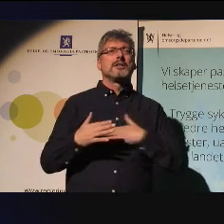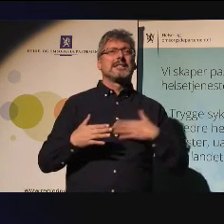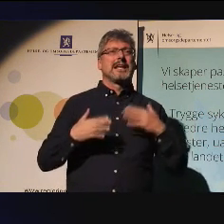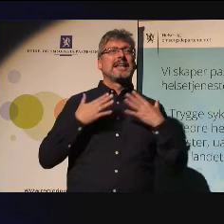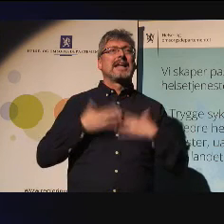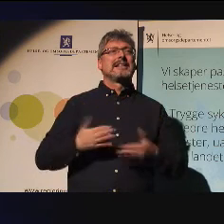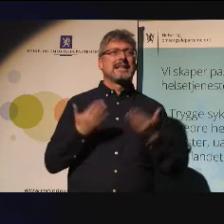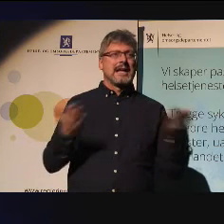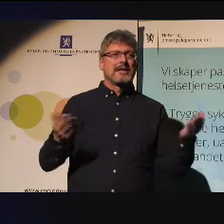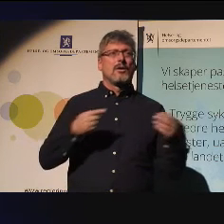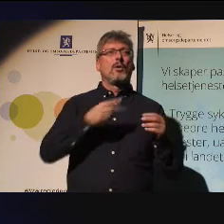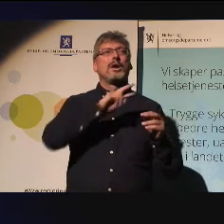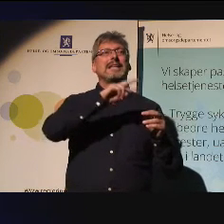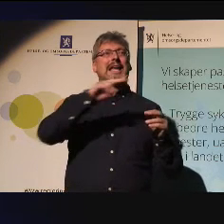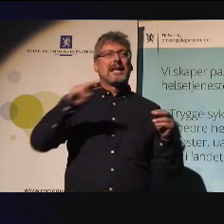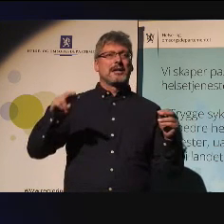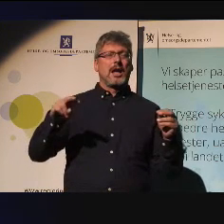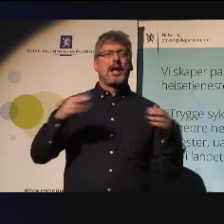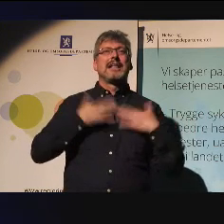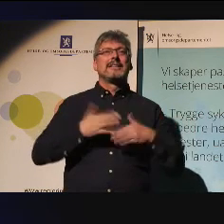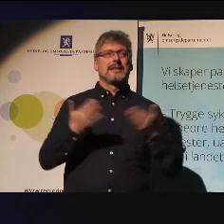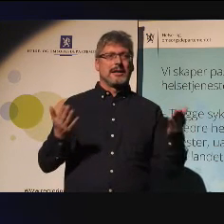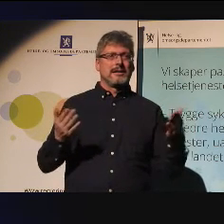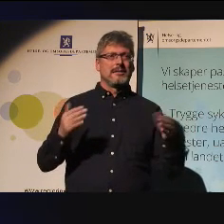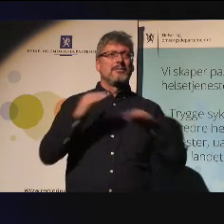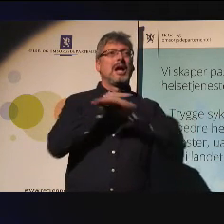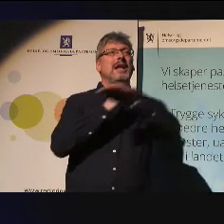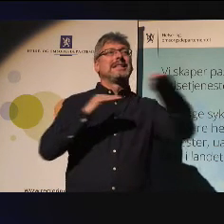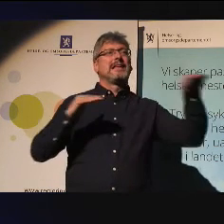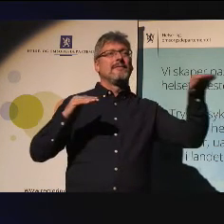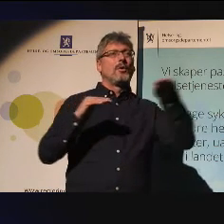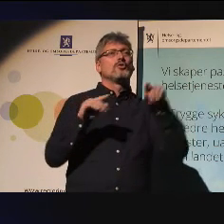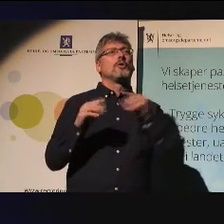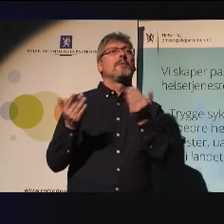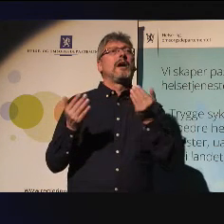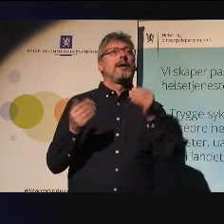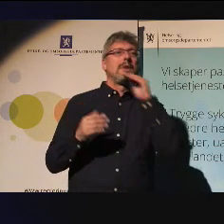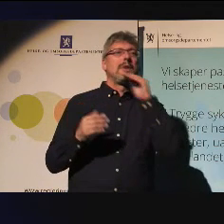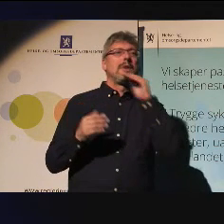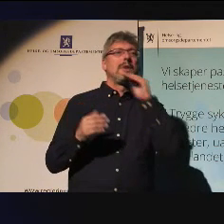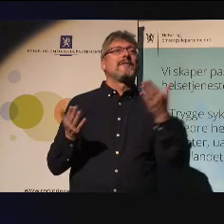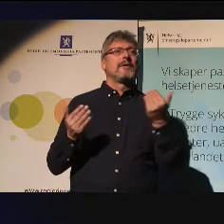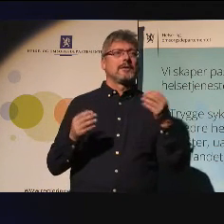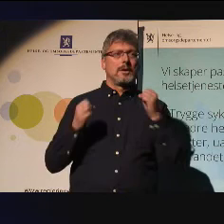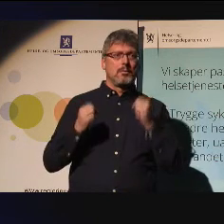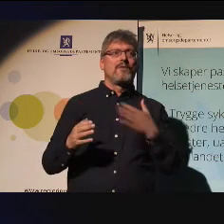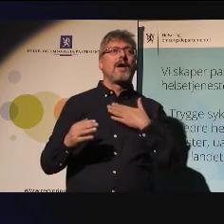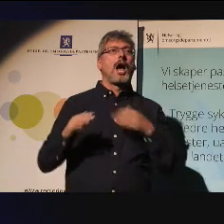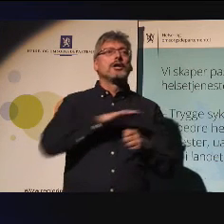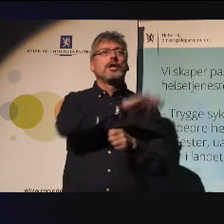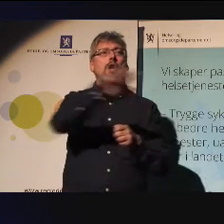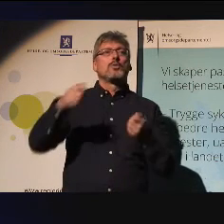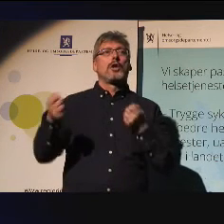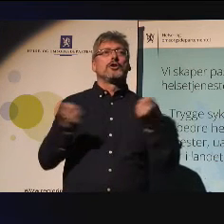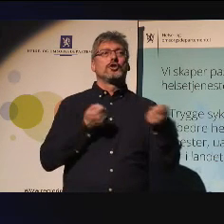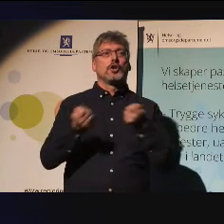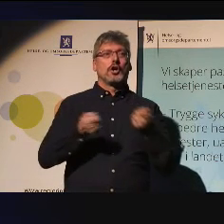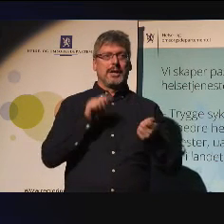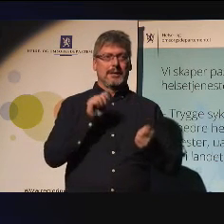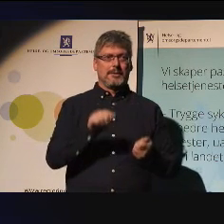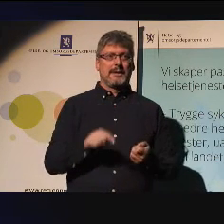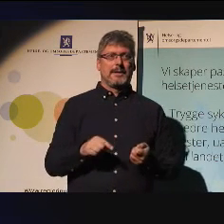digital helsetjeneste på nivå med det befolkningen faktisk forventer, så må vi ha en nasjonal styring. Og dette